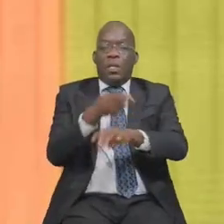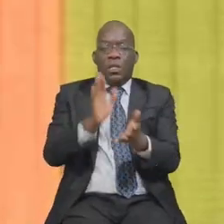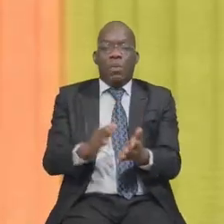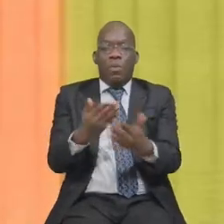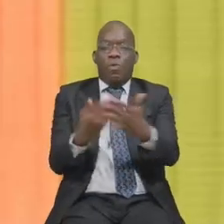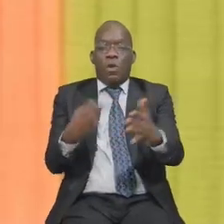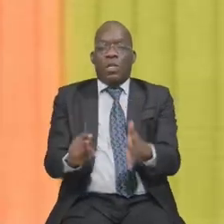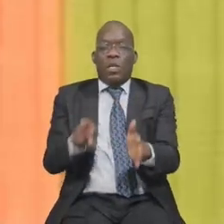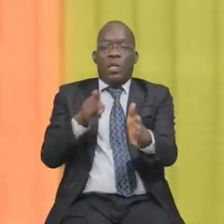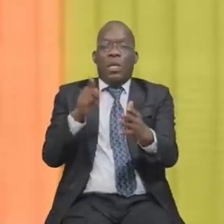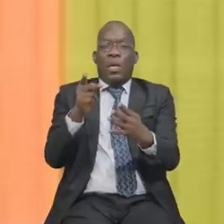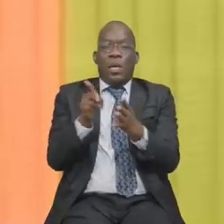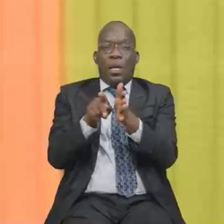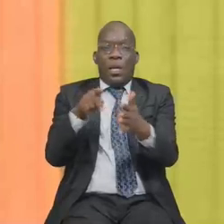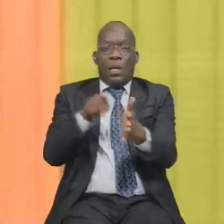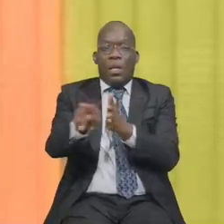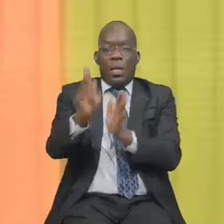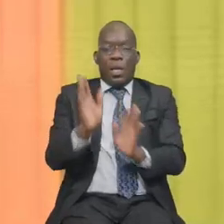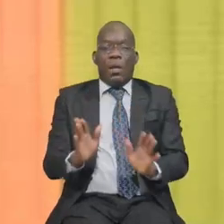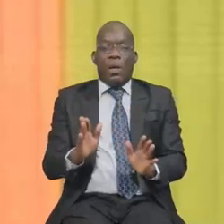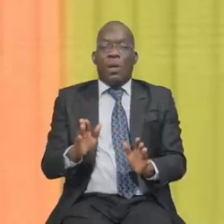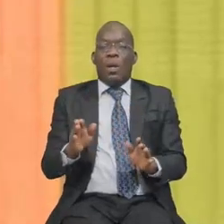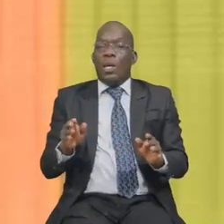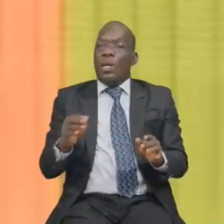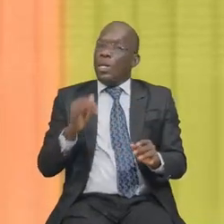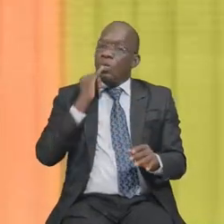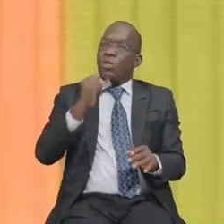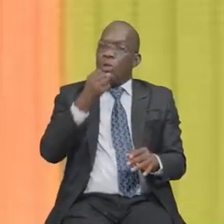n'a point ouvert la bouche.